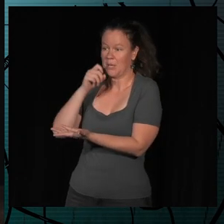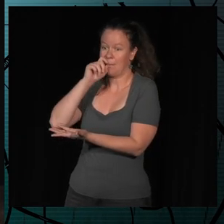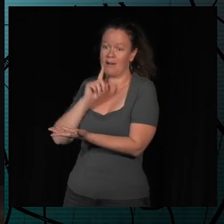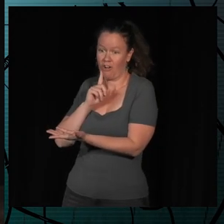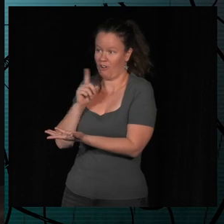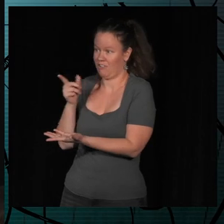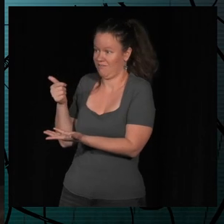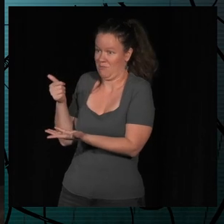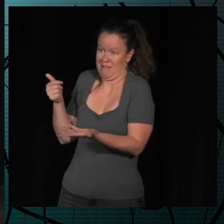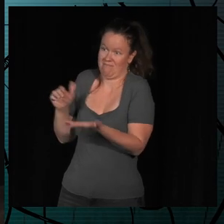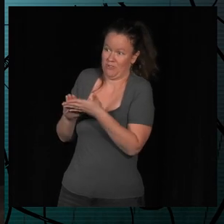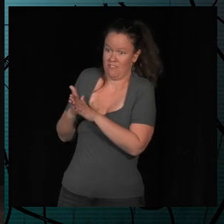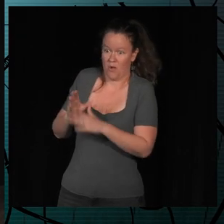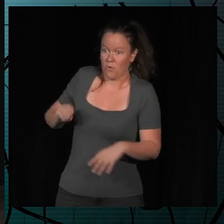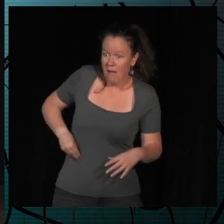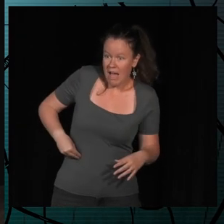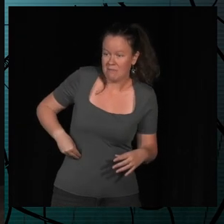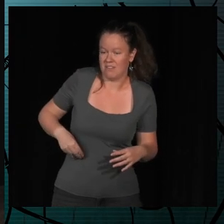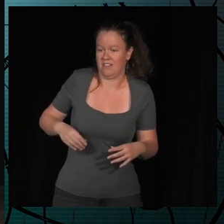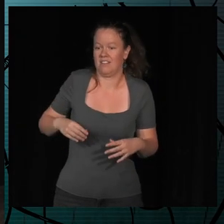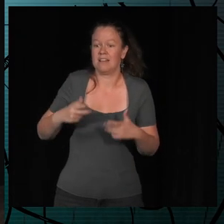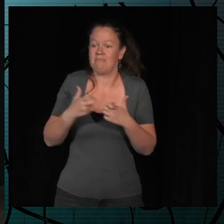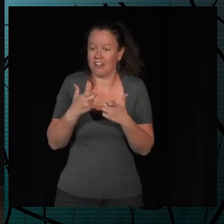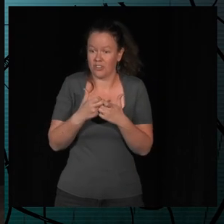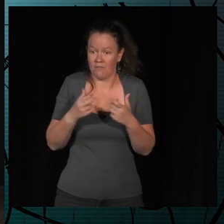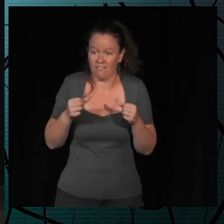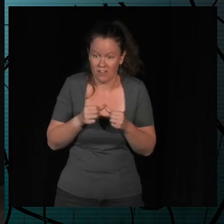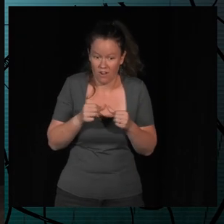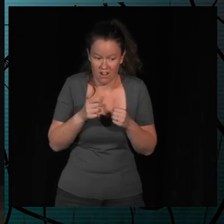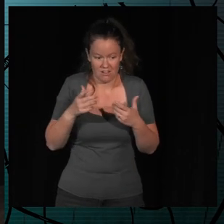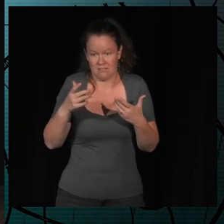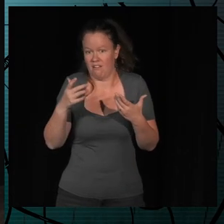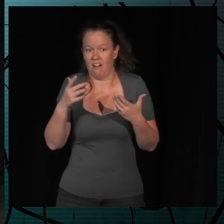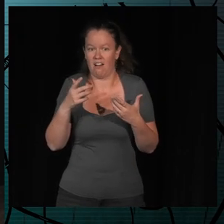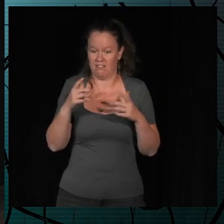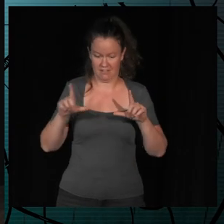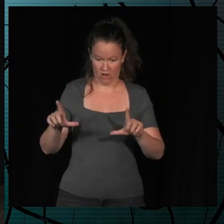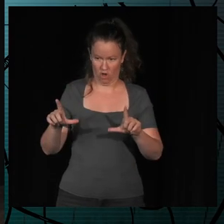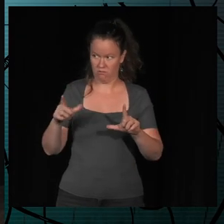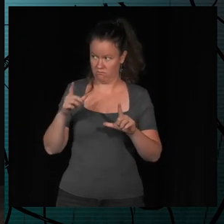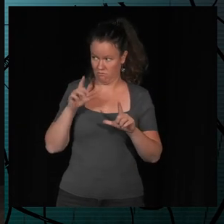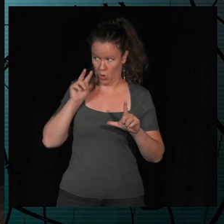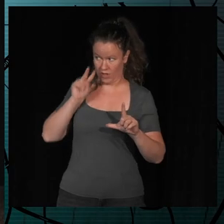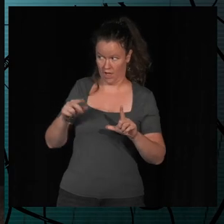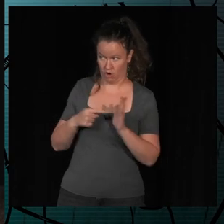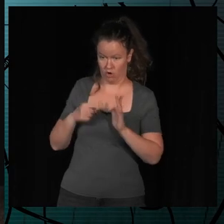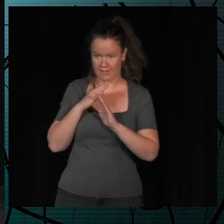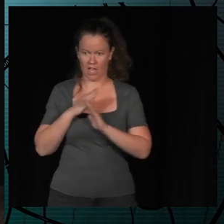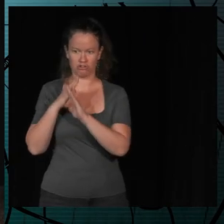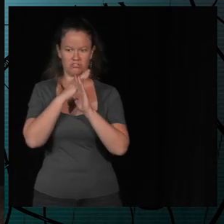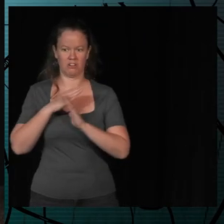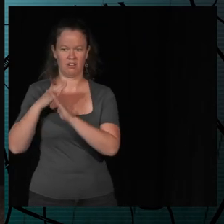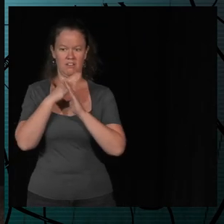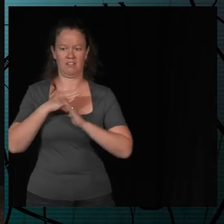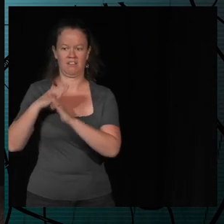énormément et qui vont essayer de se planquer de leur pratique numérique et je trouve ça très marrant d'avoir des parents qui pour